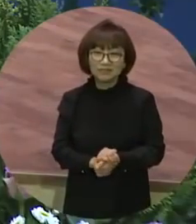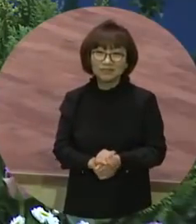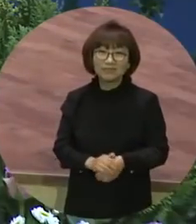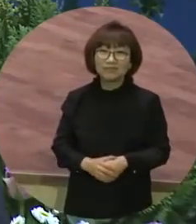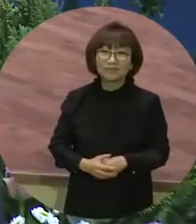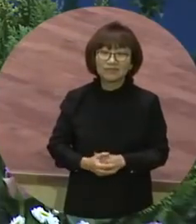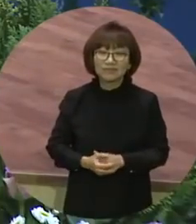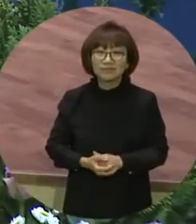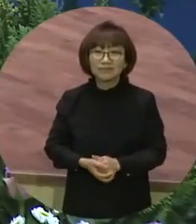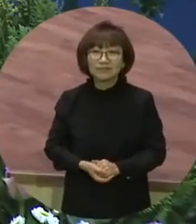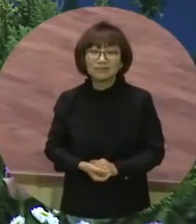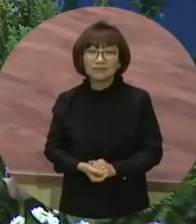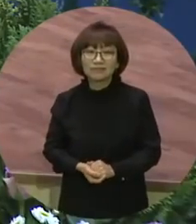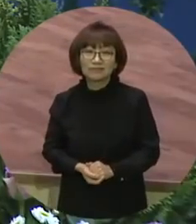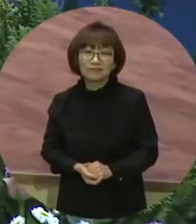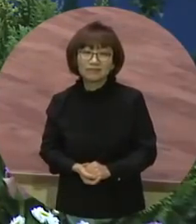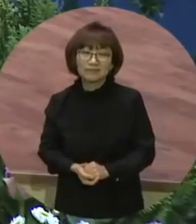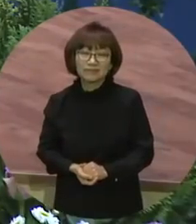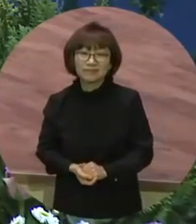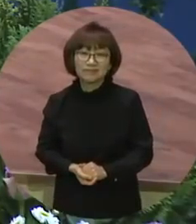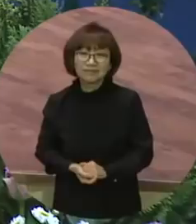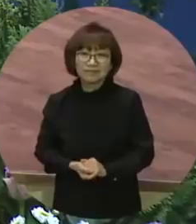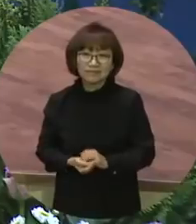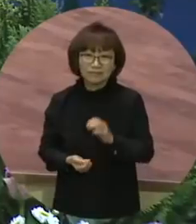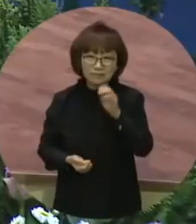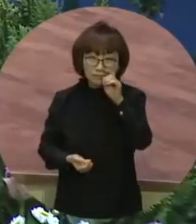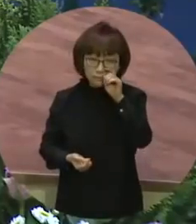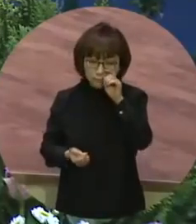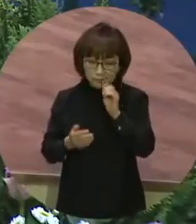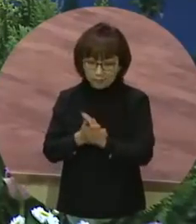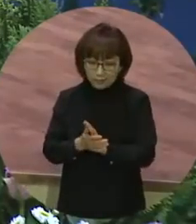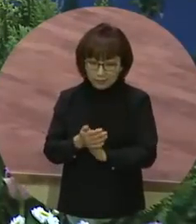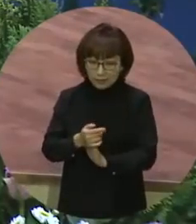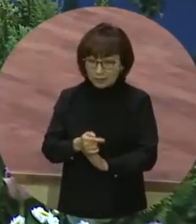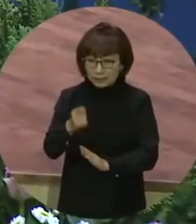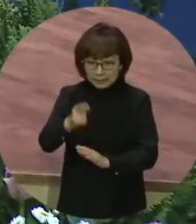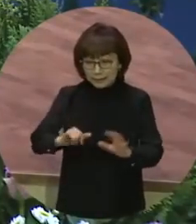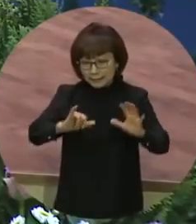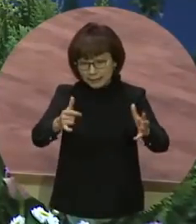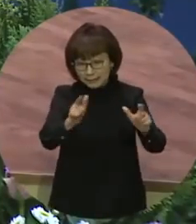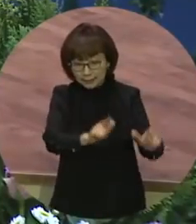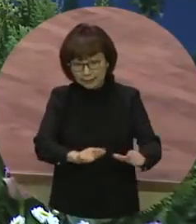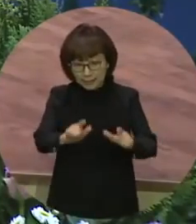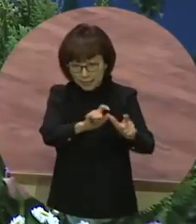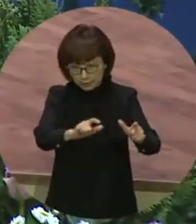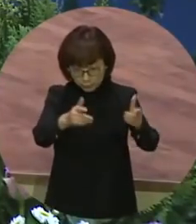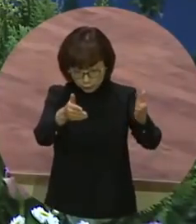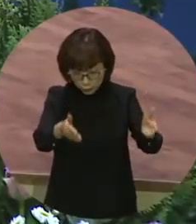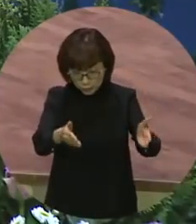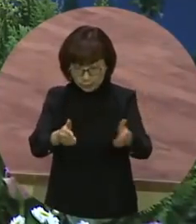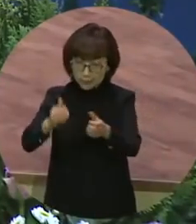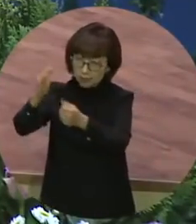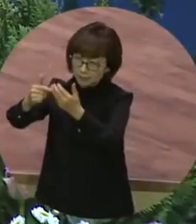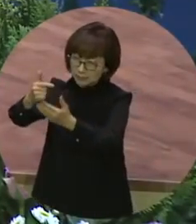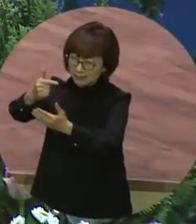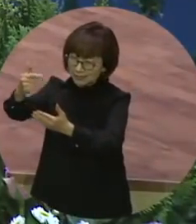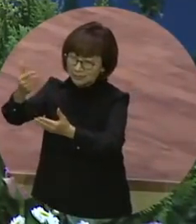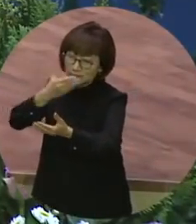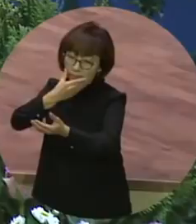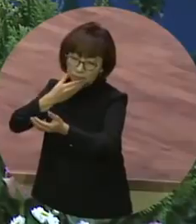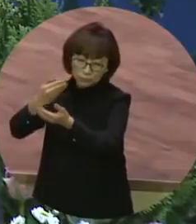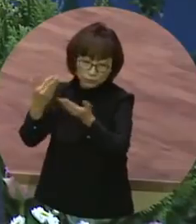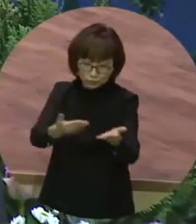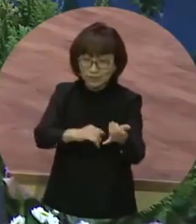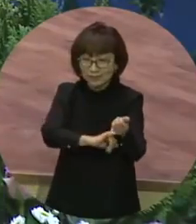없어요. 성경이 말하는 이 축복은 전부 이 땅에 살면서예요. 자, 보다 실제적으로 표현하면요,